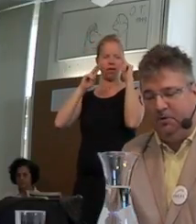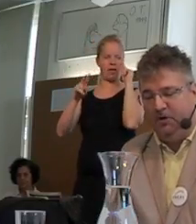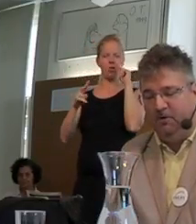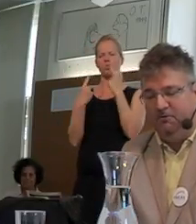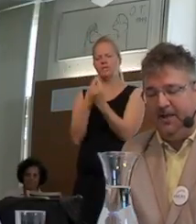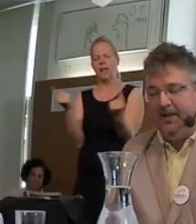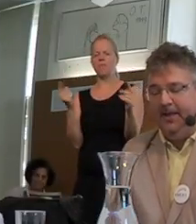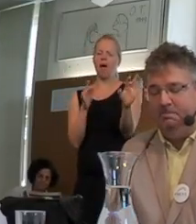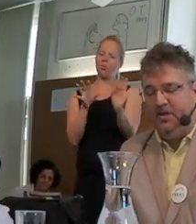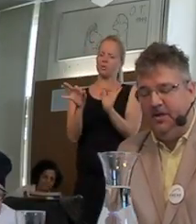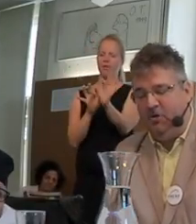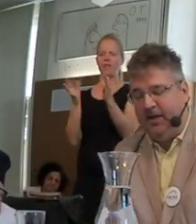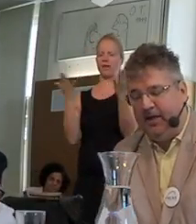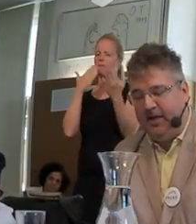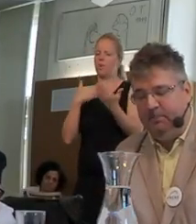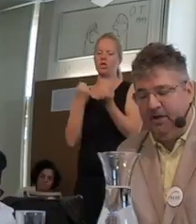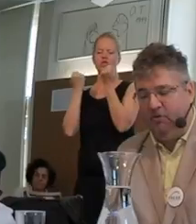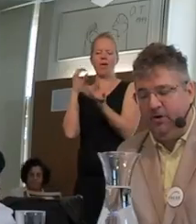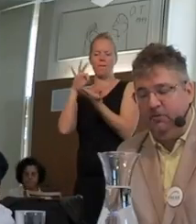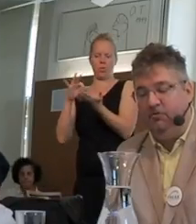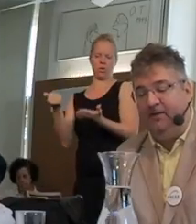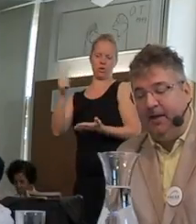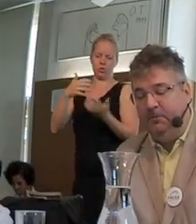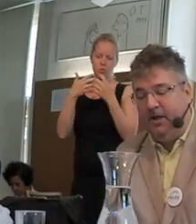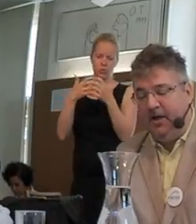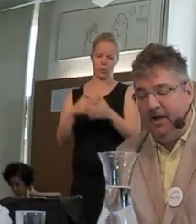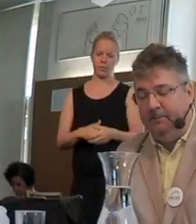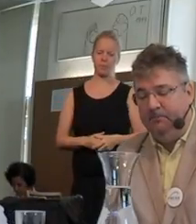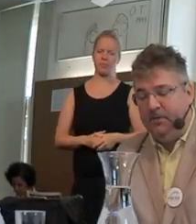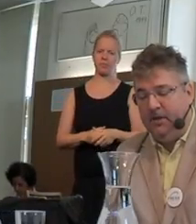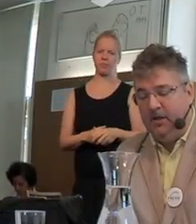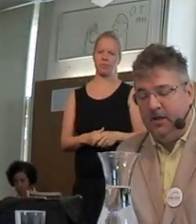Ihren Schwerpunkt drauflegen, die ich noch gerne hineinbringen wollte. Und zwar,